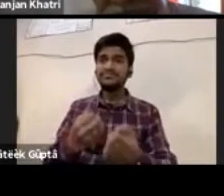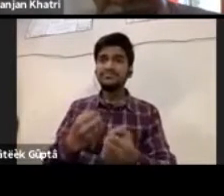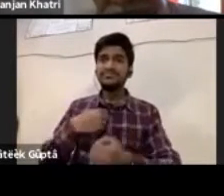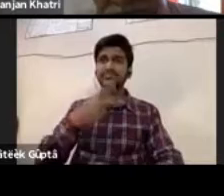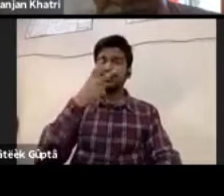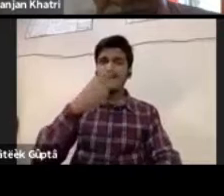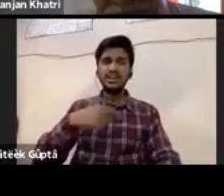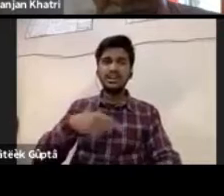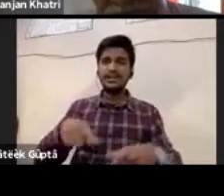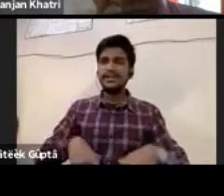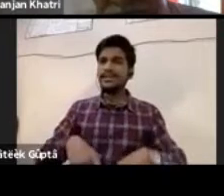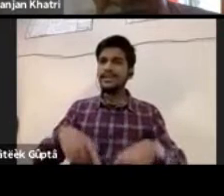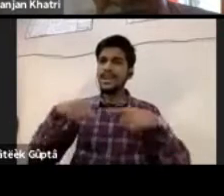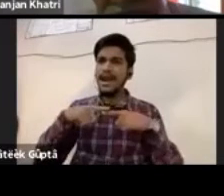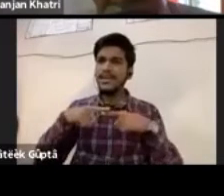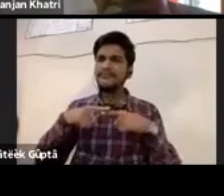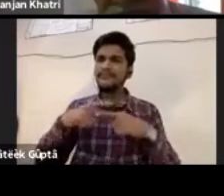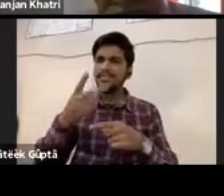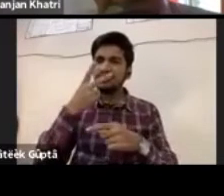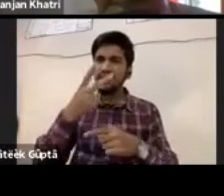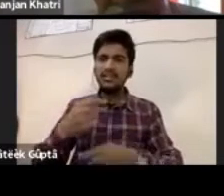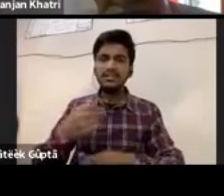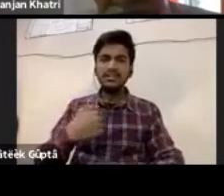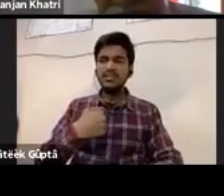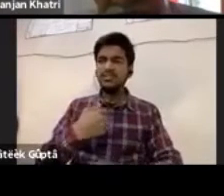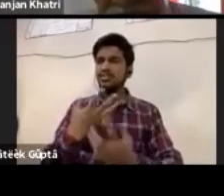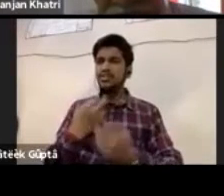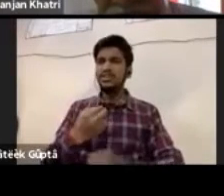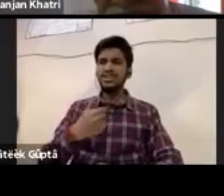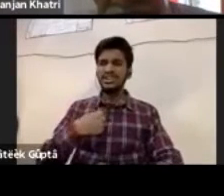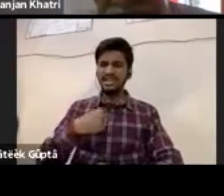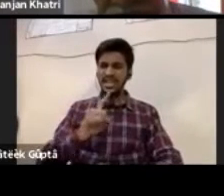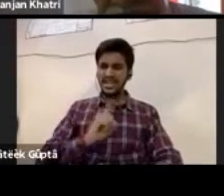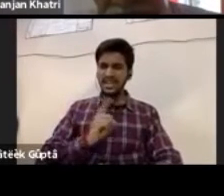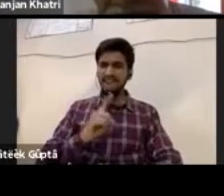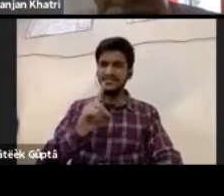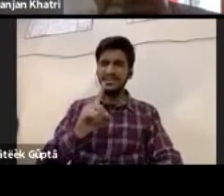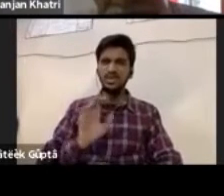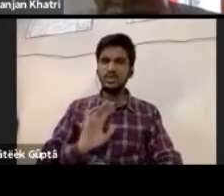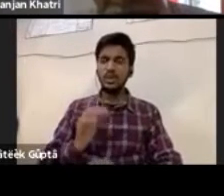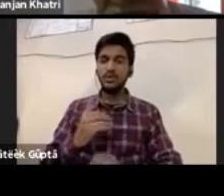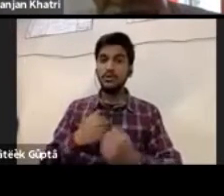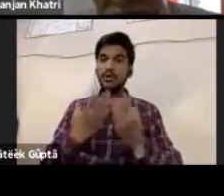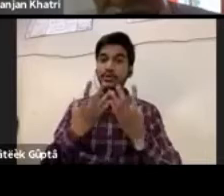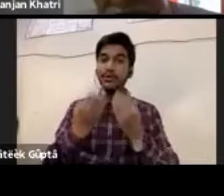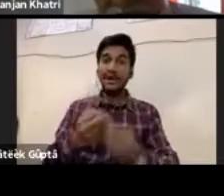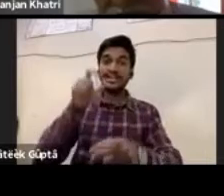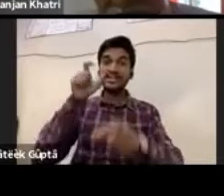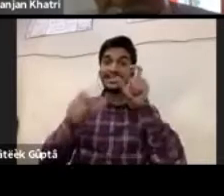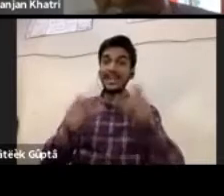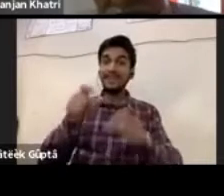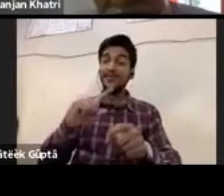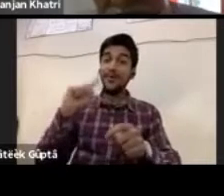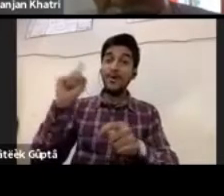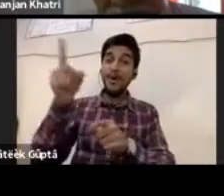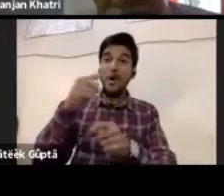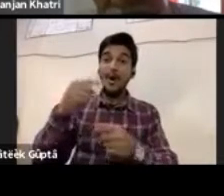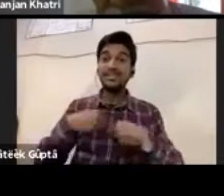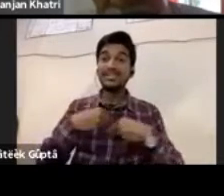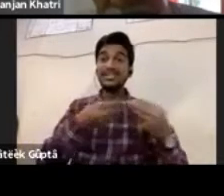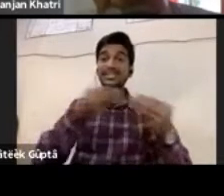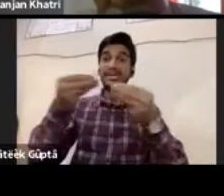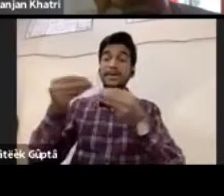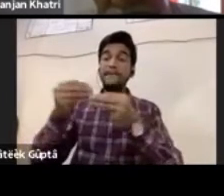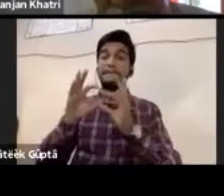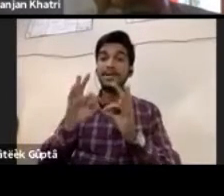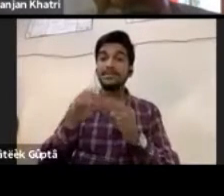में कि मुझे सिर्फ अपने लिए ही कुछ नहीं करना, मुझे दूसरों के लिए भी कुछ करना है. तो मैंने इंडिया की सबसे पहली